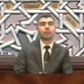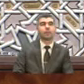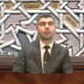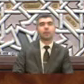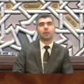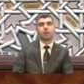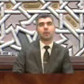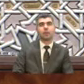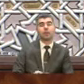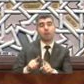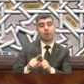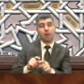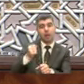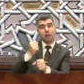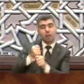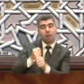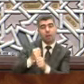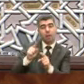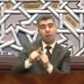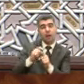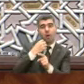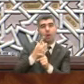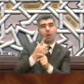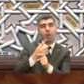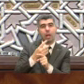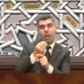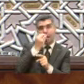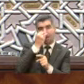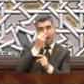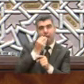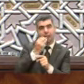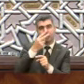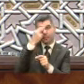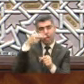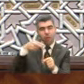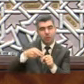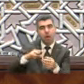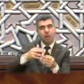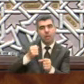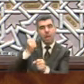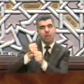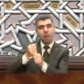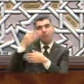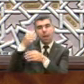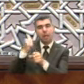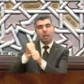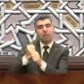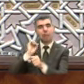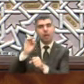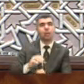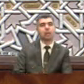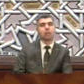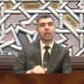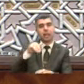هو عن وضعية العمال المغاربة بدول الخليج، للسيدات والسادة النواب المحترمين من الفريق الاستقلالي للوحدة والتعادلية.